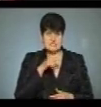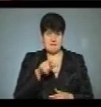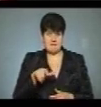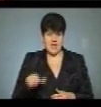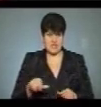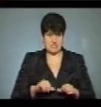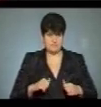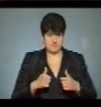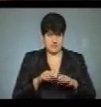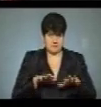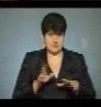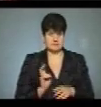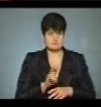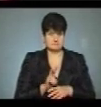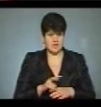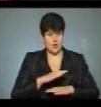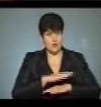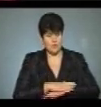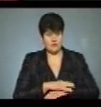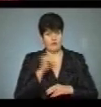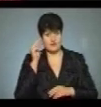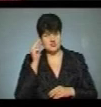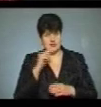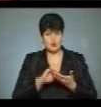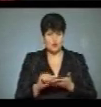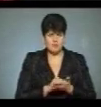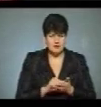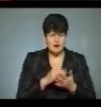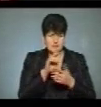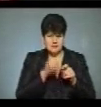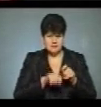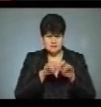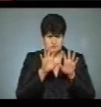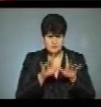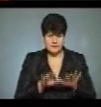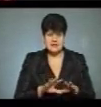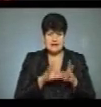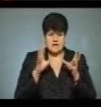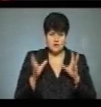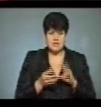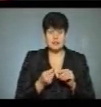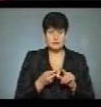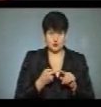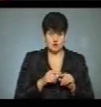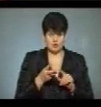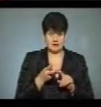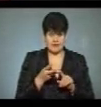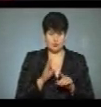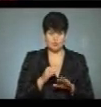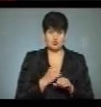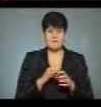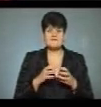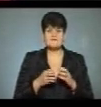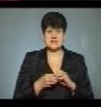місцях шляхом відвідування уроків, вивчення відповідної документації. За результатами вже цього третього етапу будуть зроблені